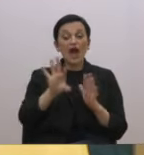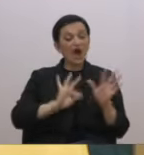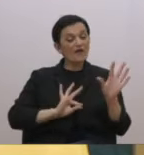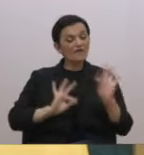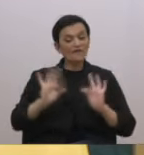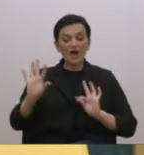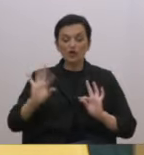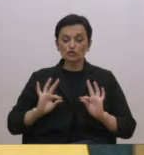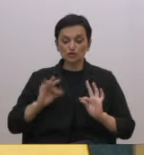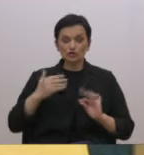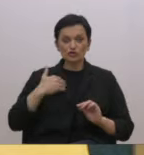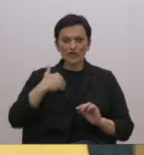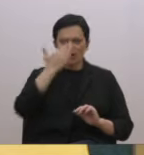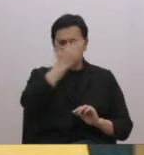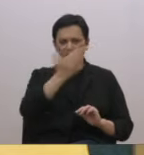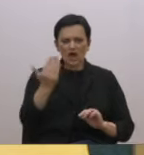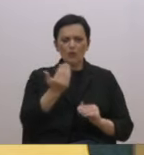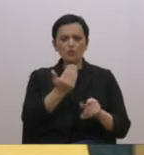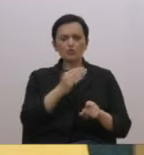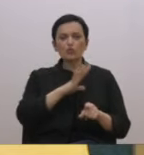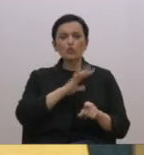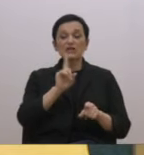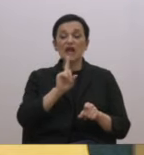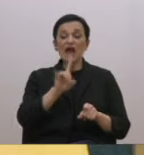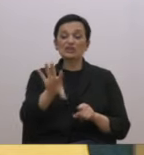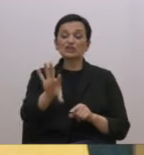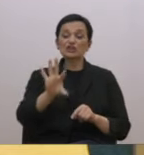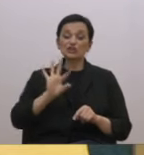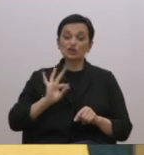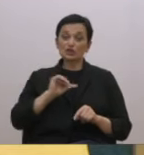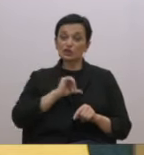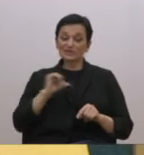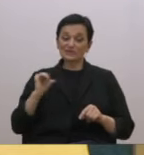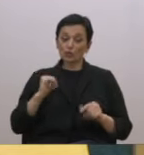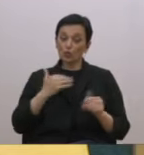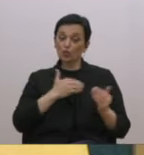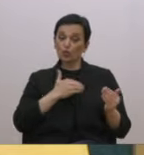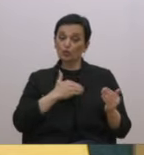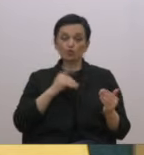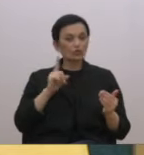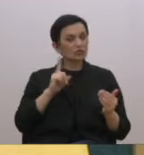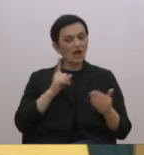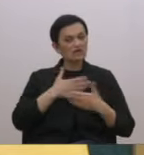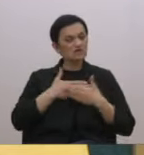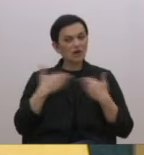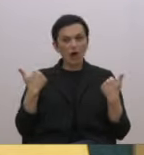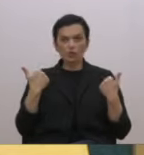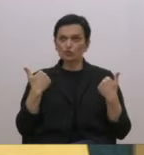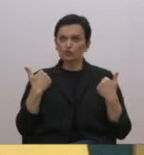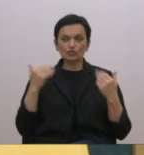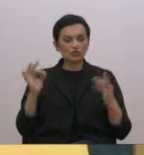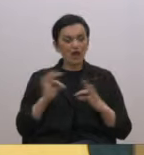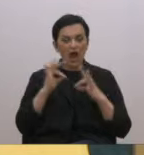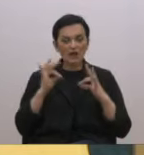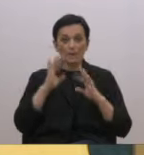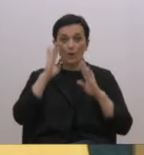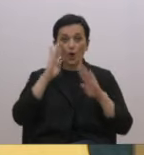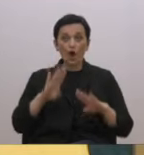ხალხს ჰქონდა ასეთი თვისება. ირჩევდა იმას, რაც თვითონ უნდოდა. რაც არ უნდოდა, იმისგან არაფერს არ